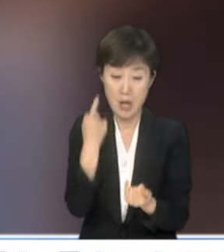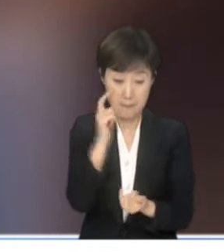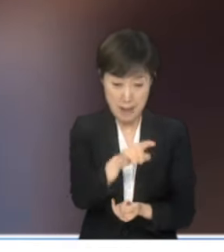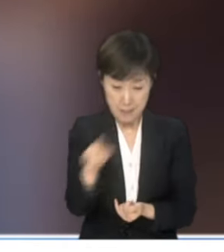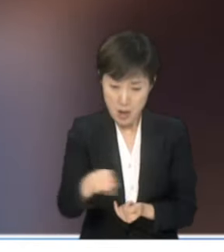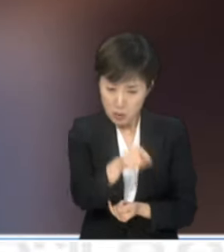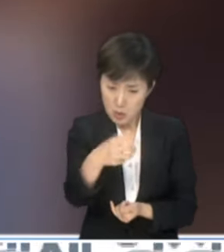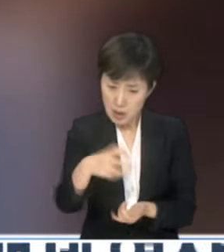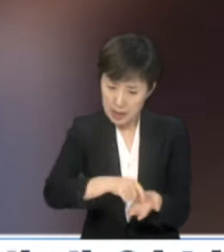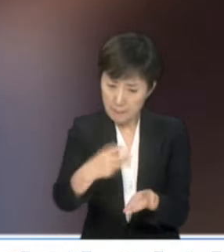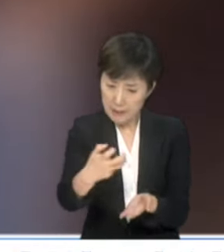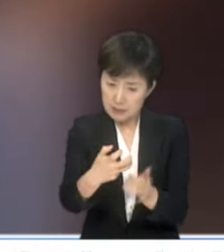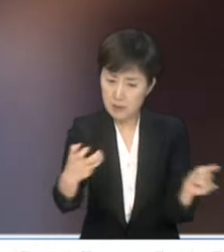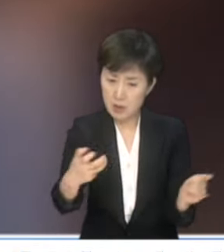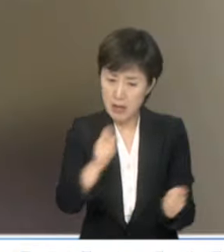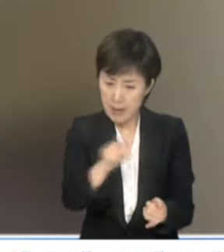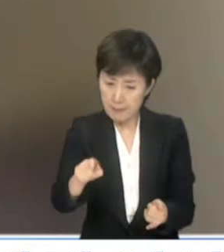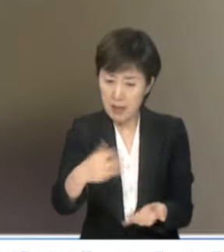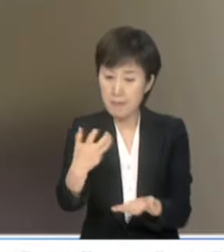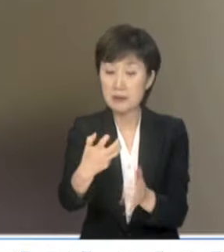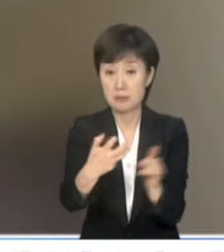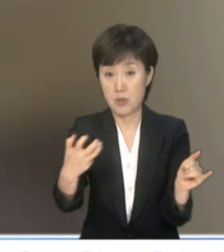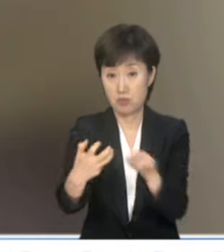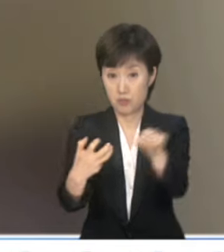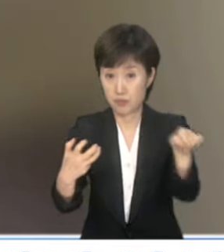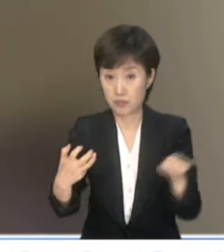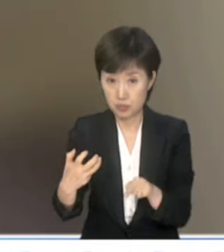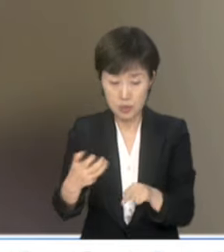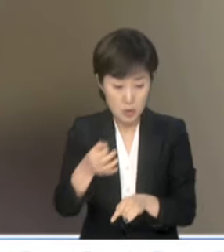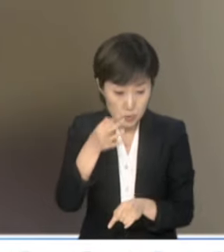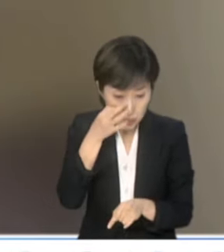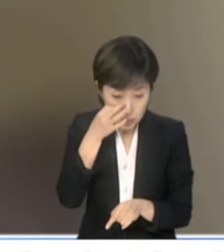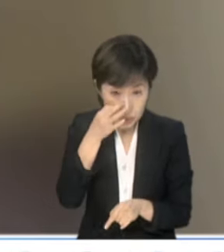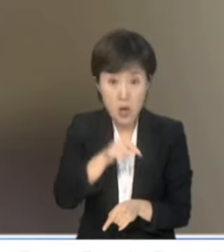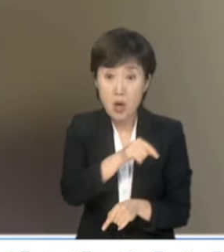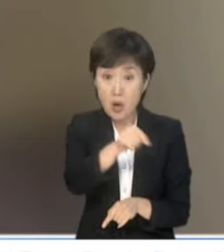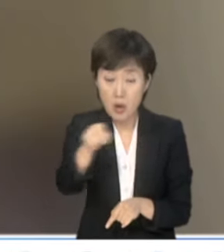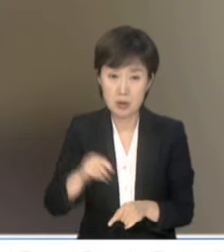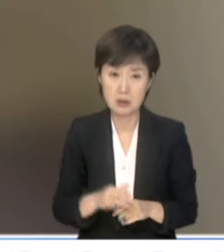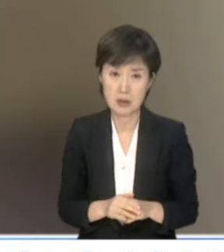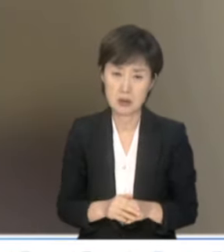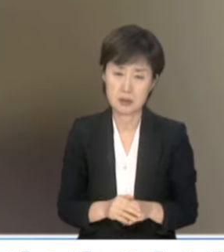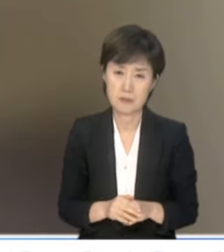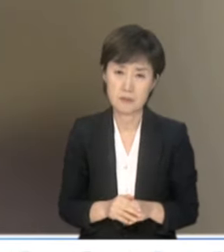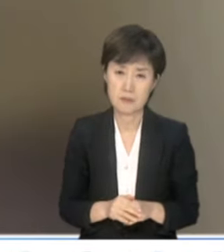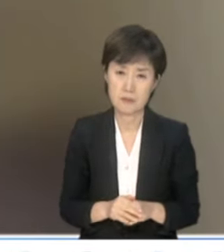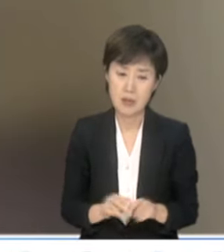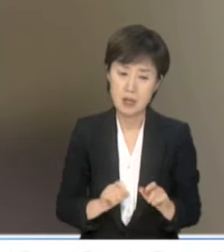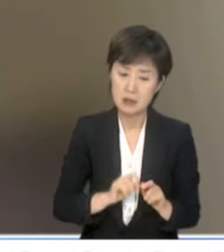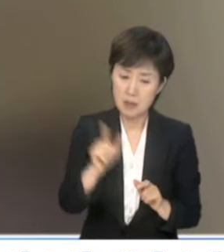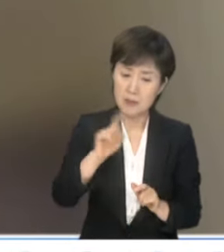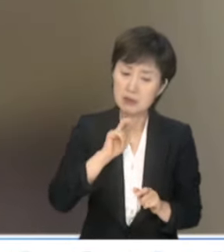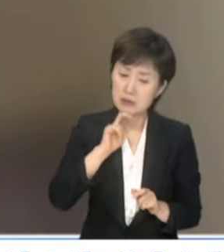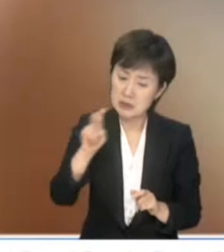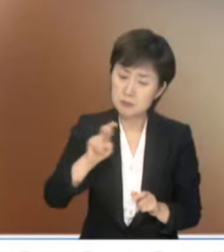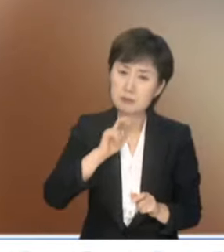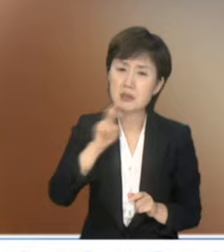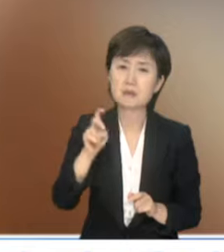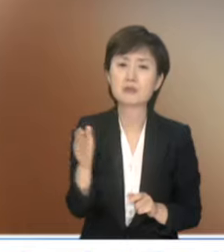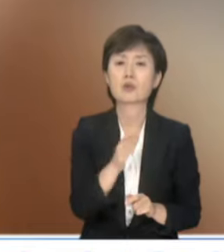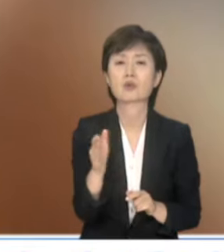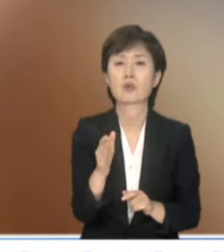한 80명 정도의 어떤 이 마약 관련된 조직원들 같은 경우에는 또 많은 숫자가 20대 사회